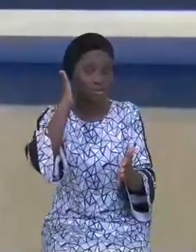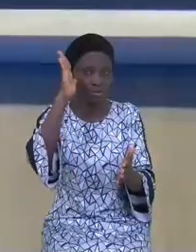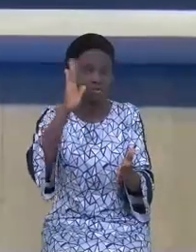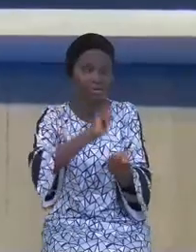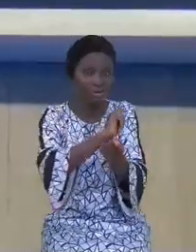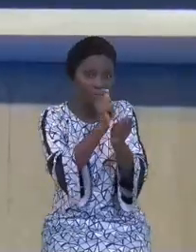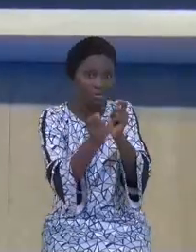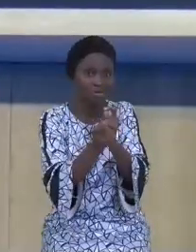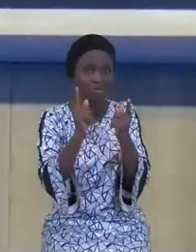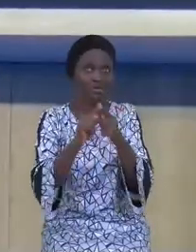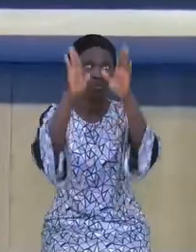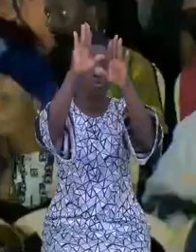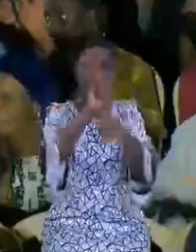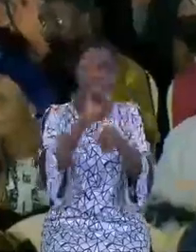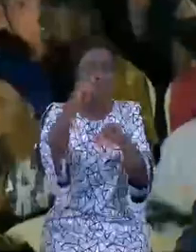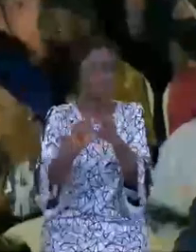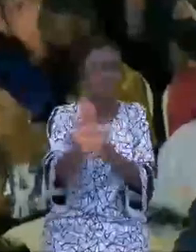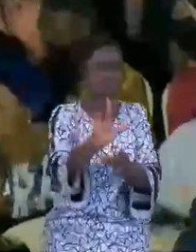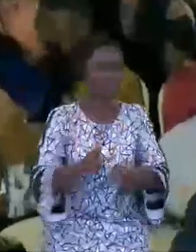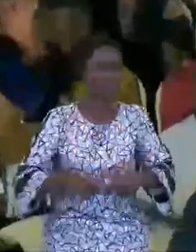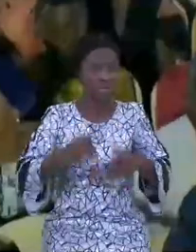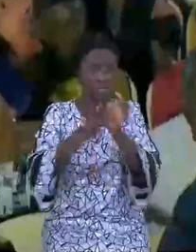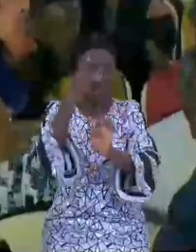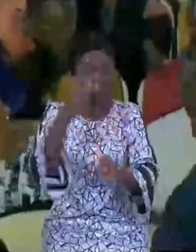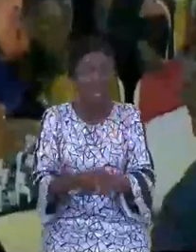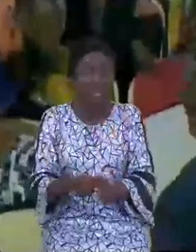va se transformer en miracle dans ta vie.